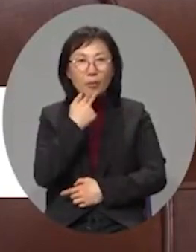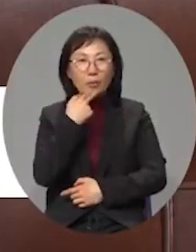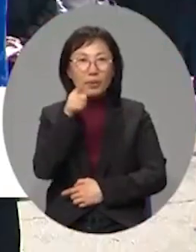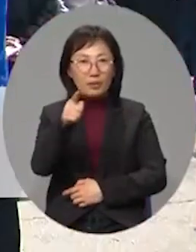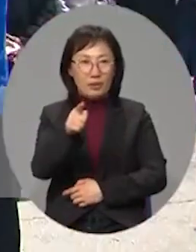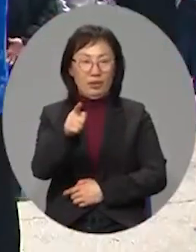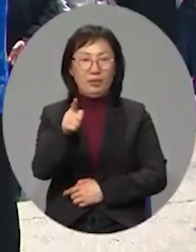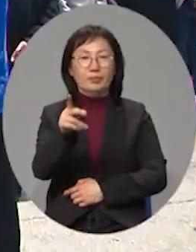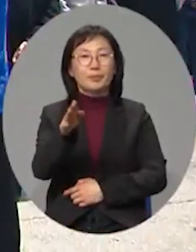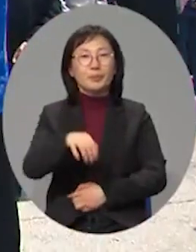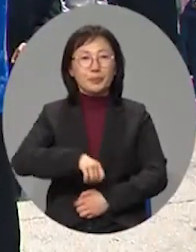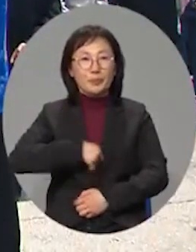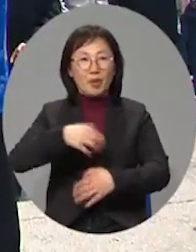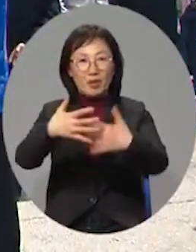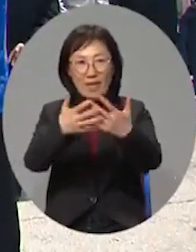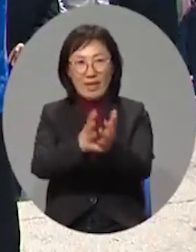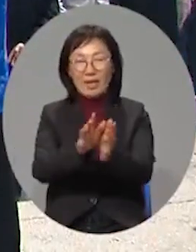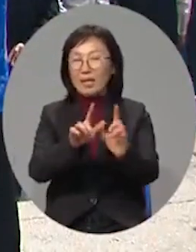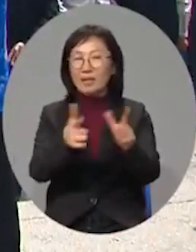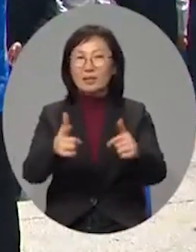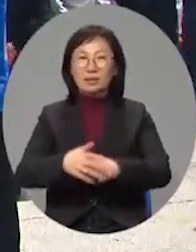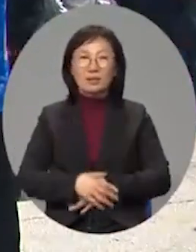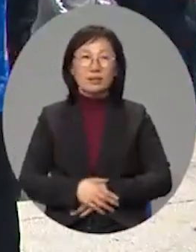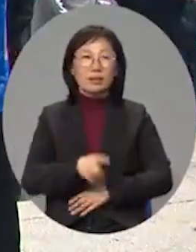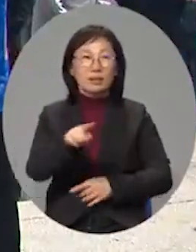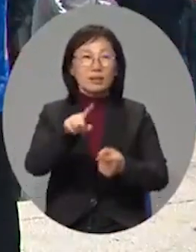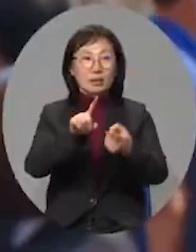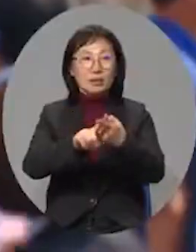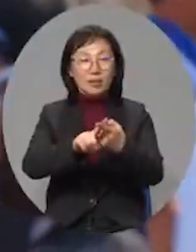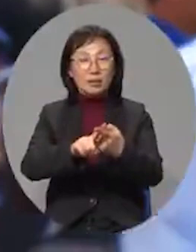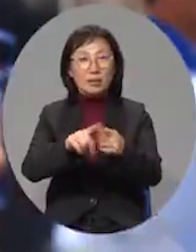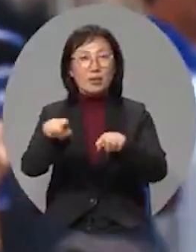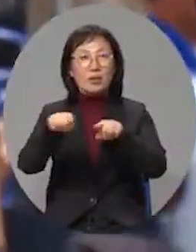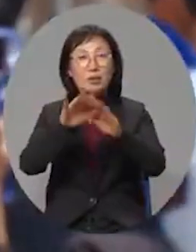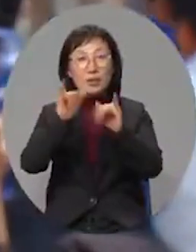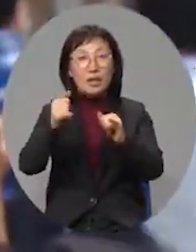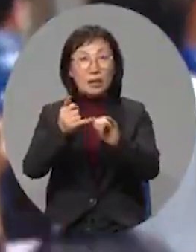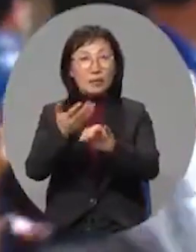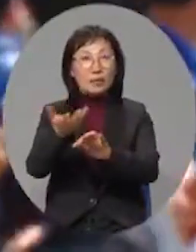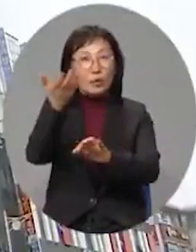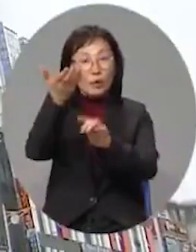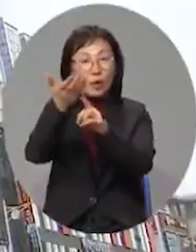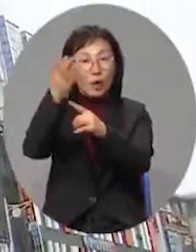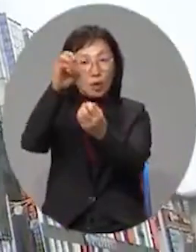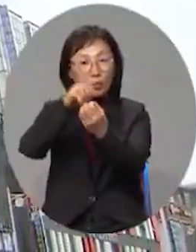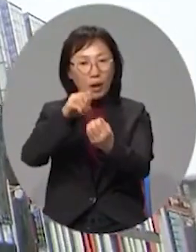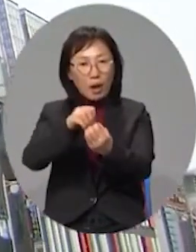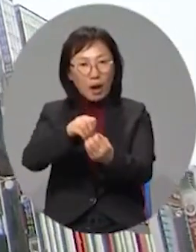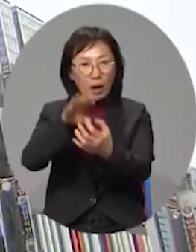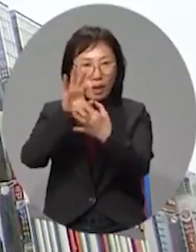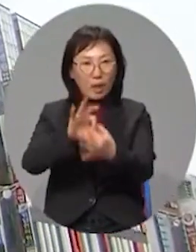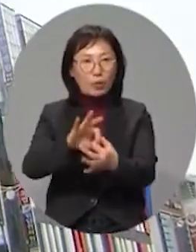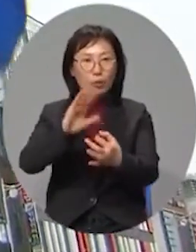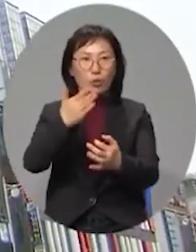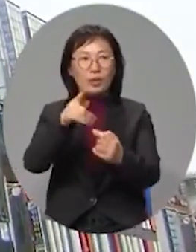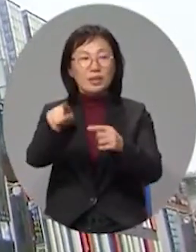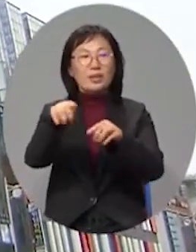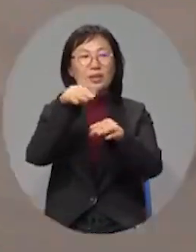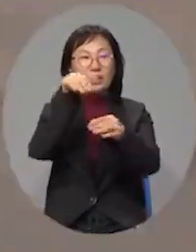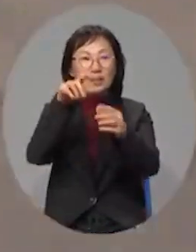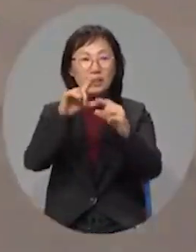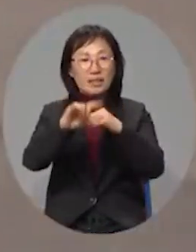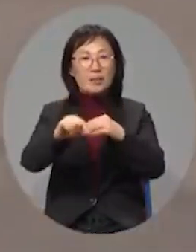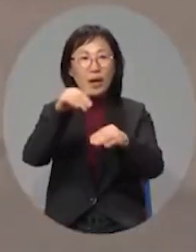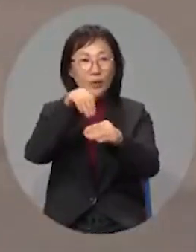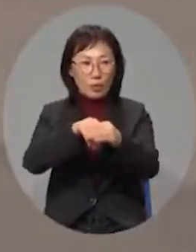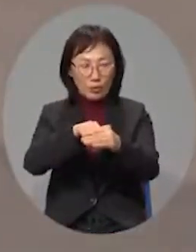아닙니다. 기성 정치인의 그늘을 벗어나지 못하는 지방선거. 결국 정치 신인의 등장을